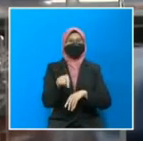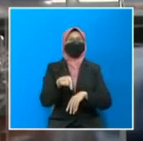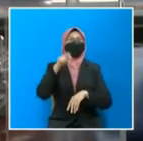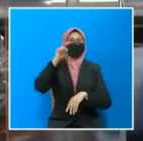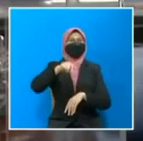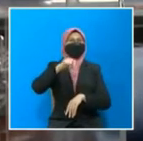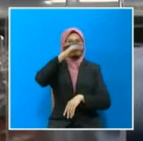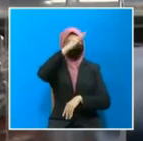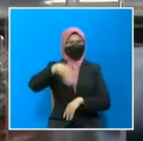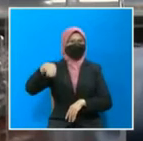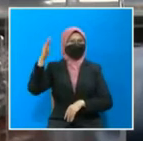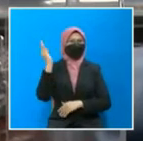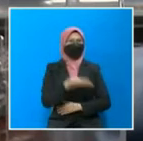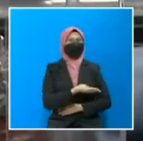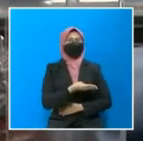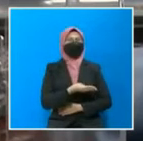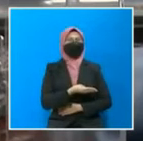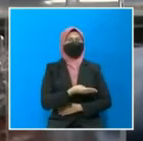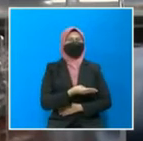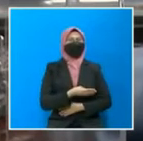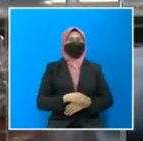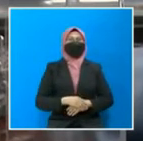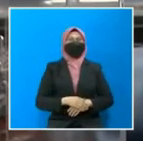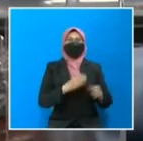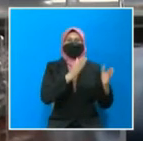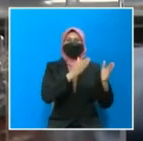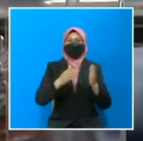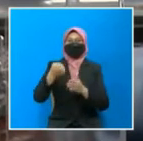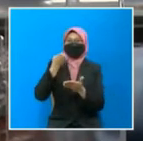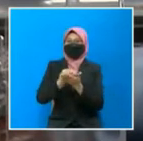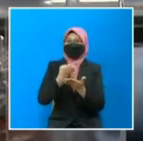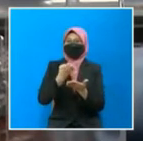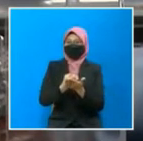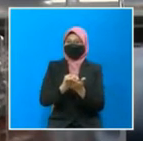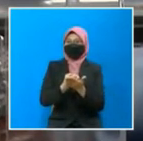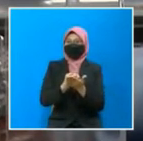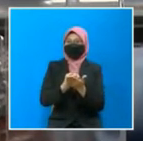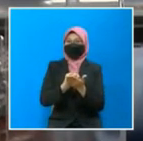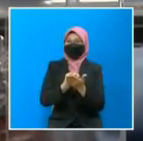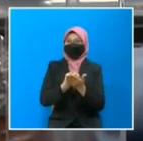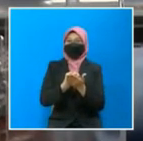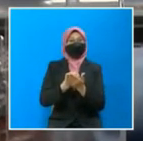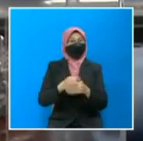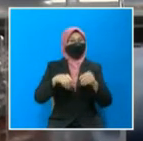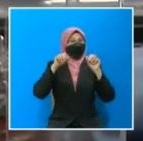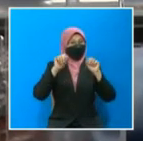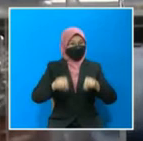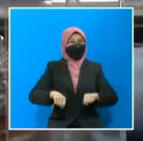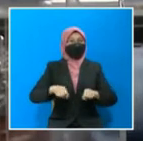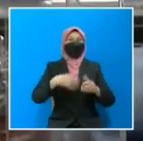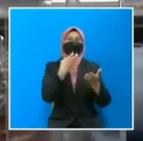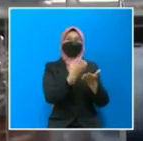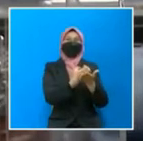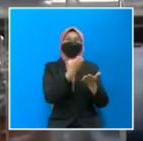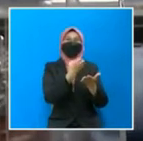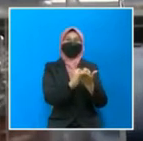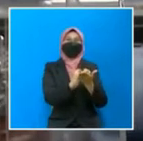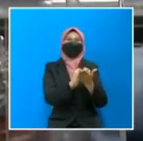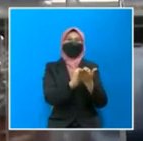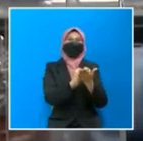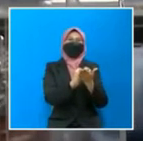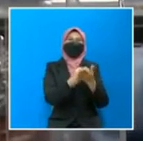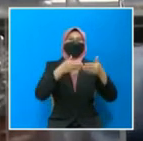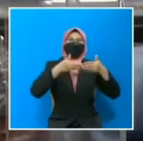dihapuskan. Plan normalisasi ekonomi akan membenarkan ekonomi dibuka